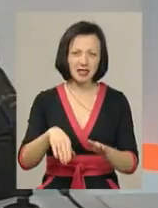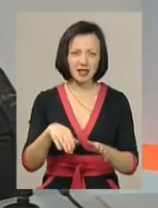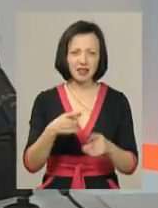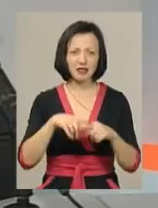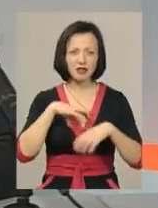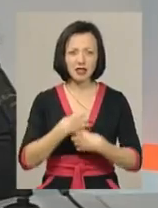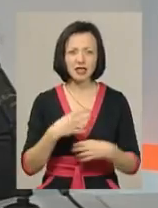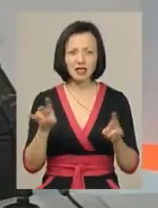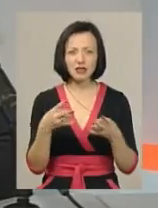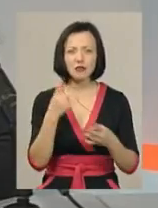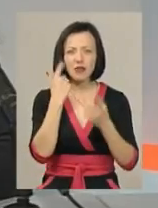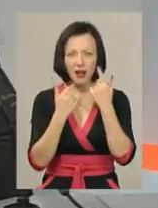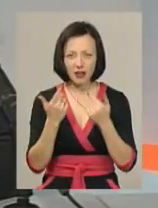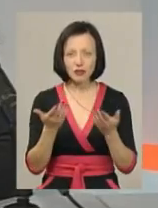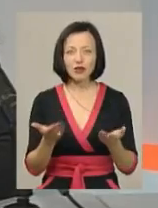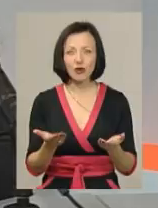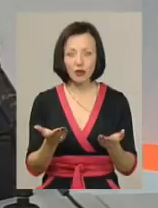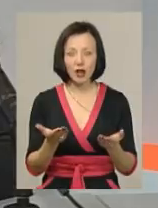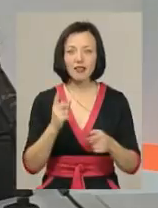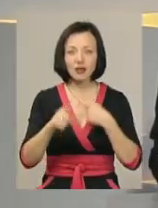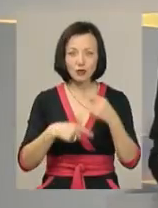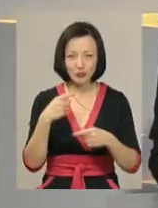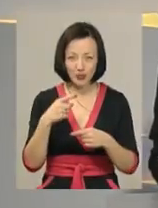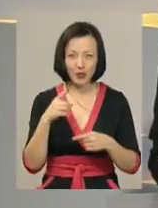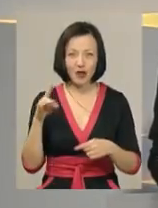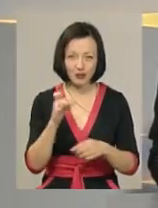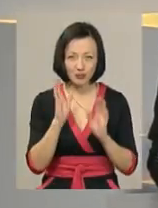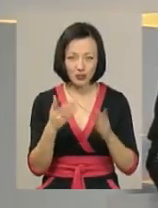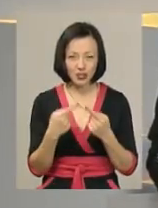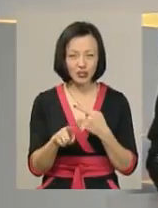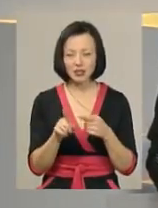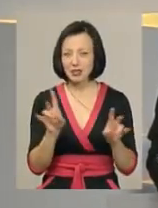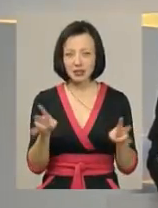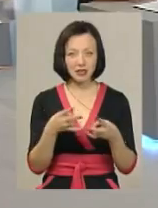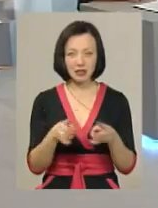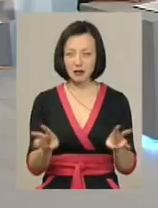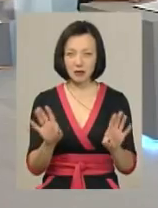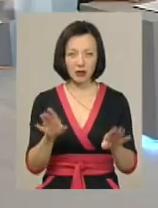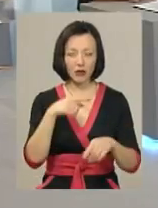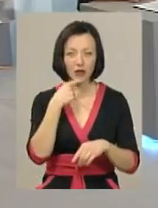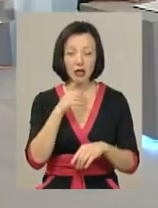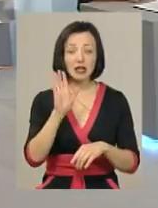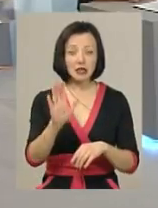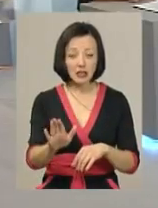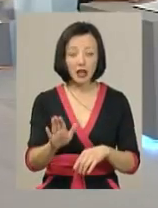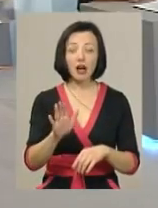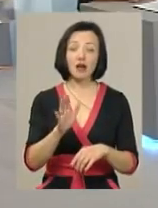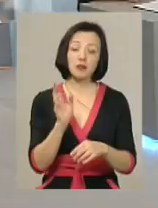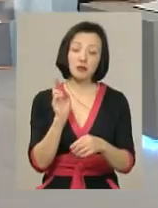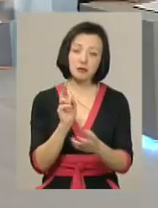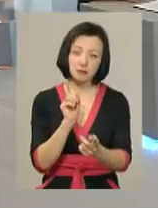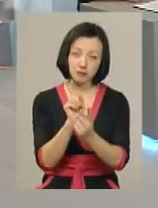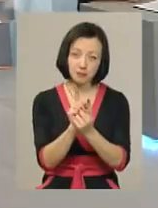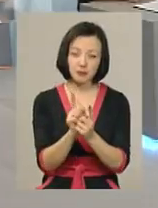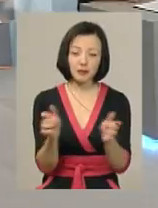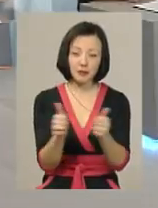засмучуватись Та що ти плаче що ти розплакався я як дівчиц да Наступного разу щось тобі інше дамо ні необхідно підійти і просто